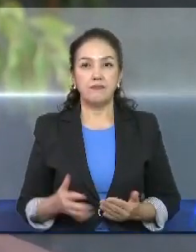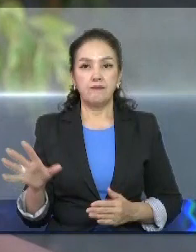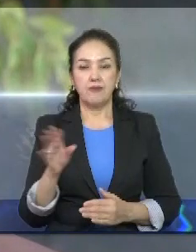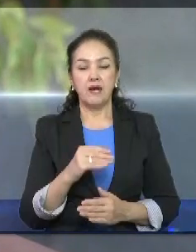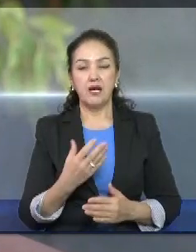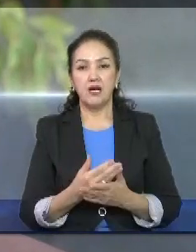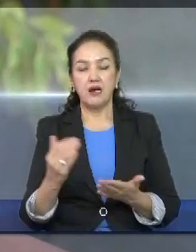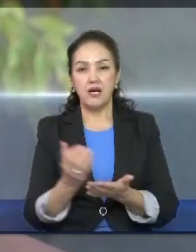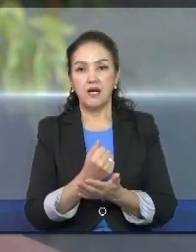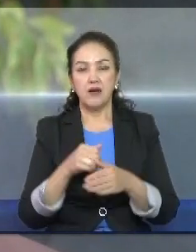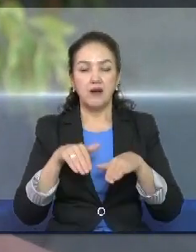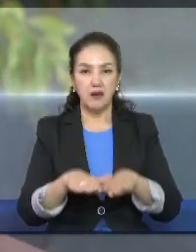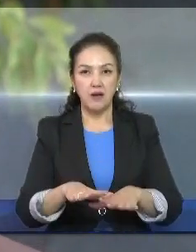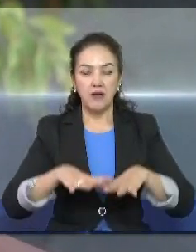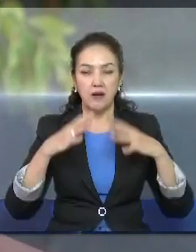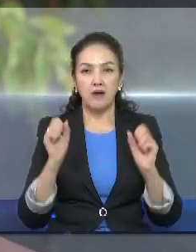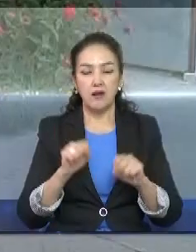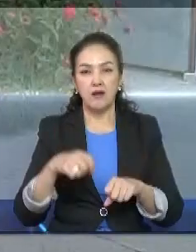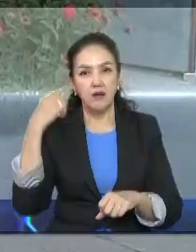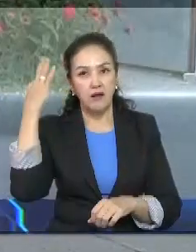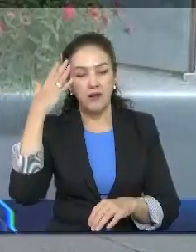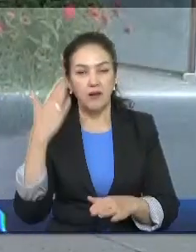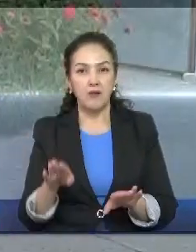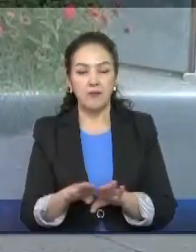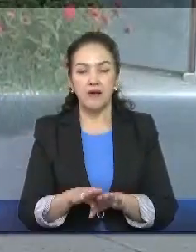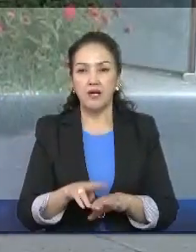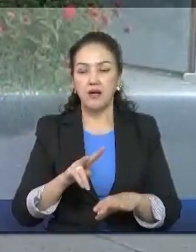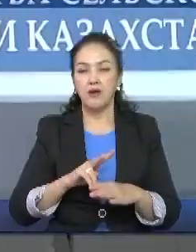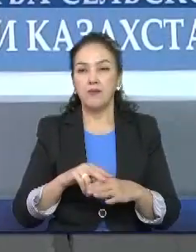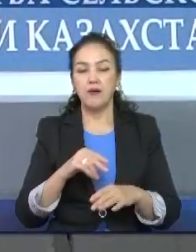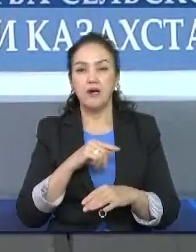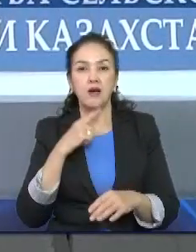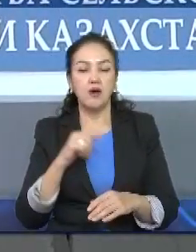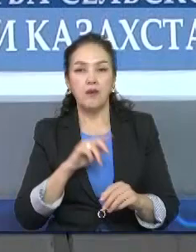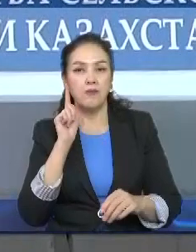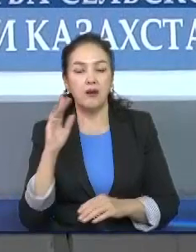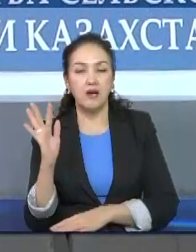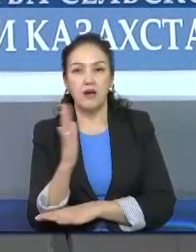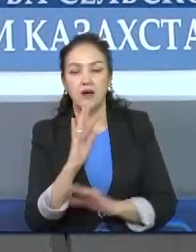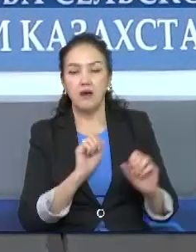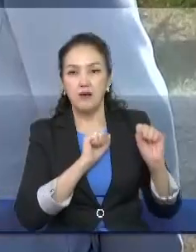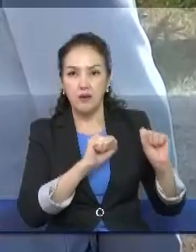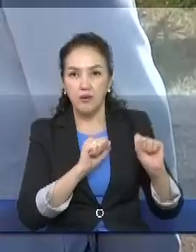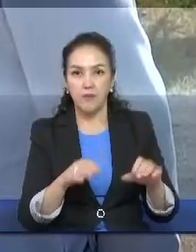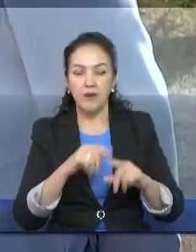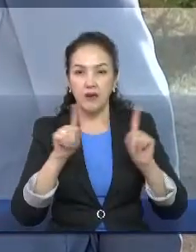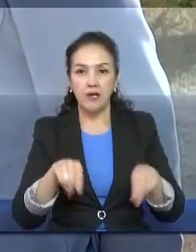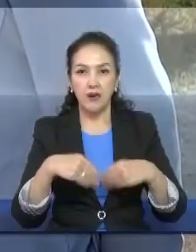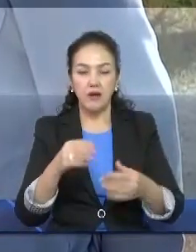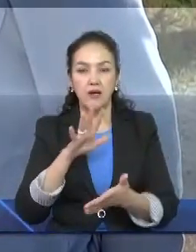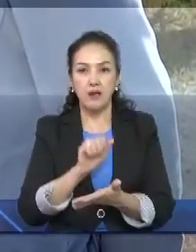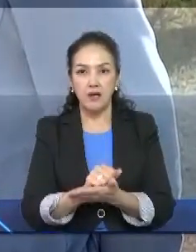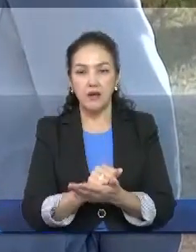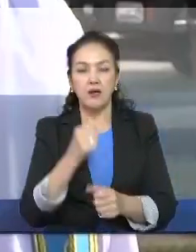барлық кадрлар тапшылығын шешуге үлкен мүмкіндік деп ойлаймын. Аумақтық инспекция жасыл желекті қорғау фитосанитария сертификатын берумен